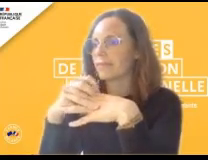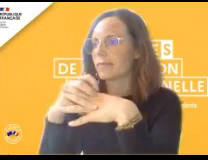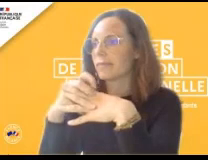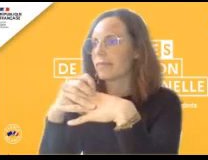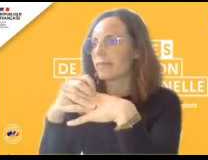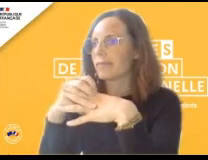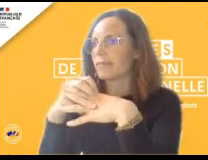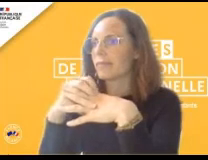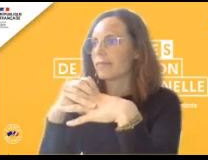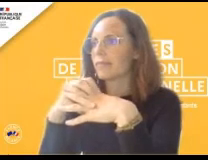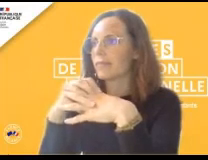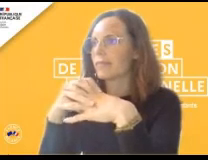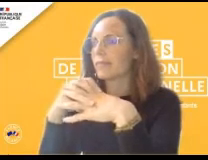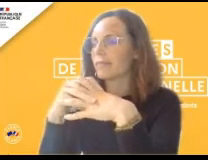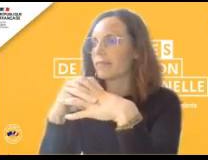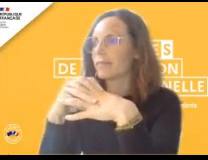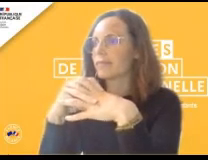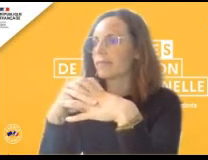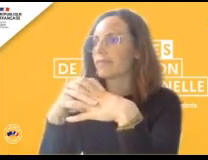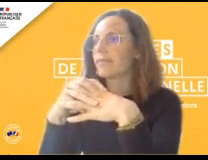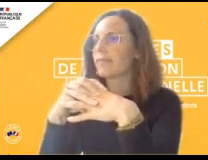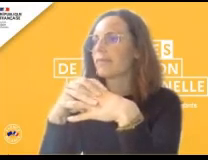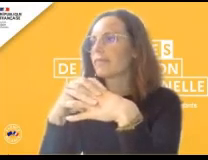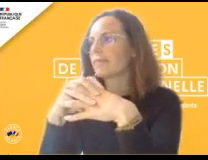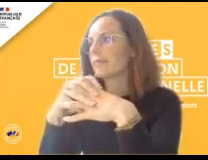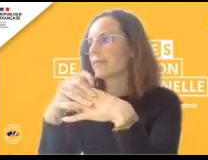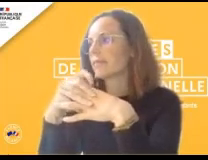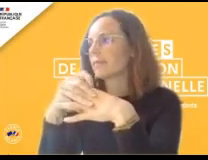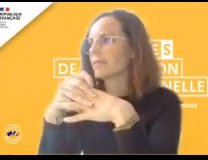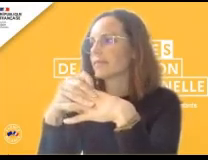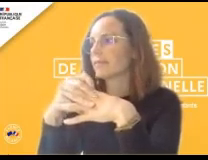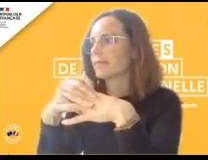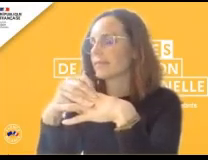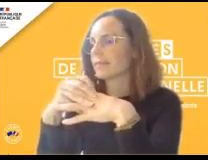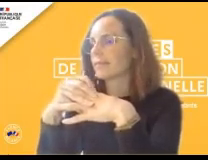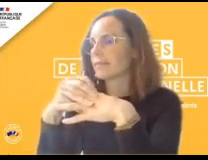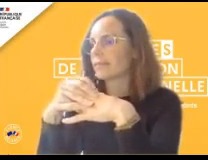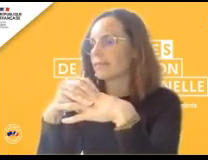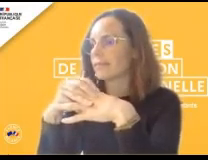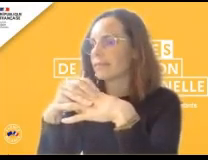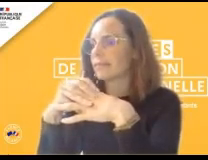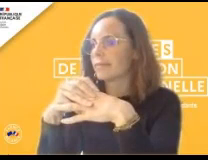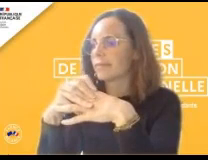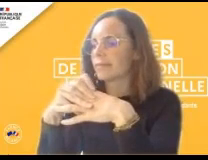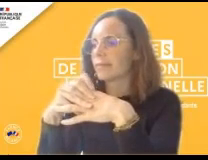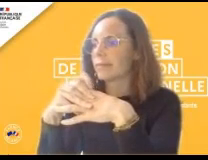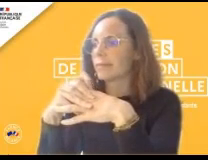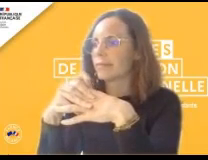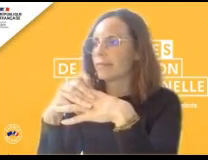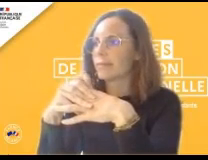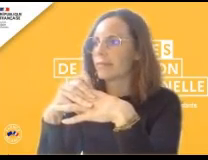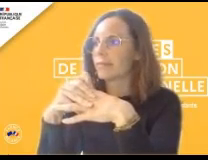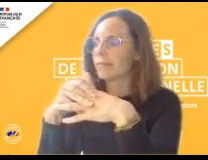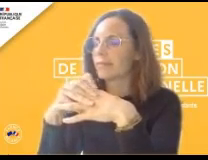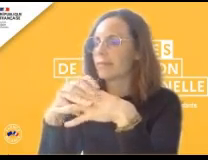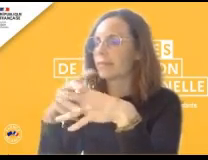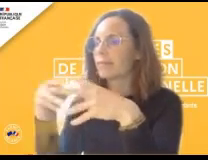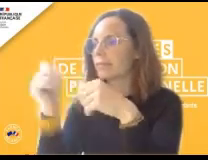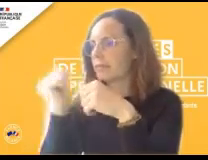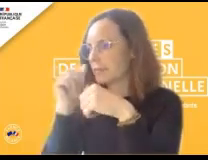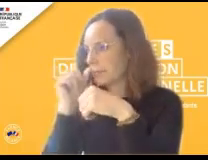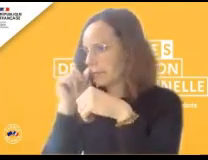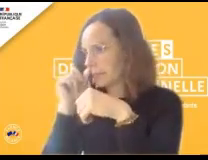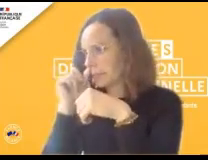nous évaluons, c'est aussi la facilité d'accéder à cet emploi-là. Donc, ce dernier atelier permet